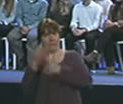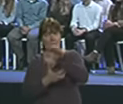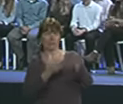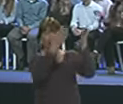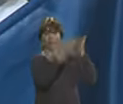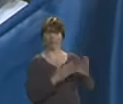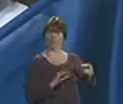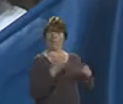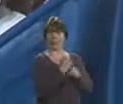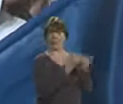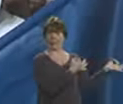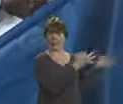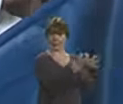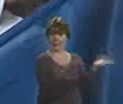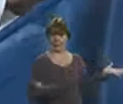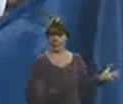celui qui ne l'est pas.